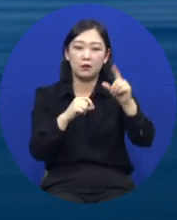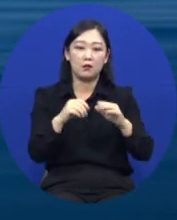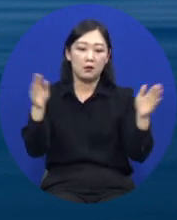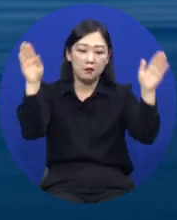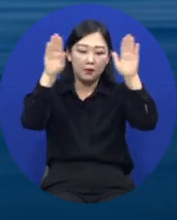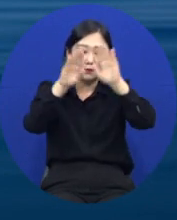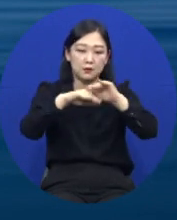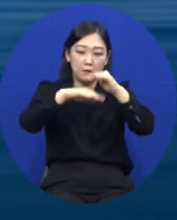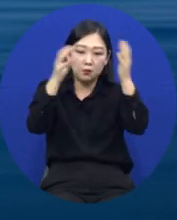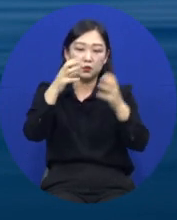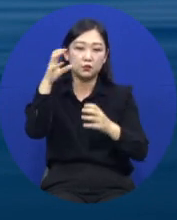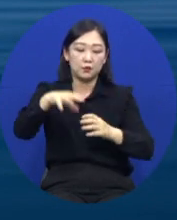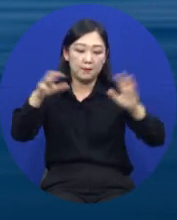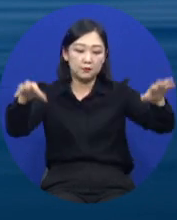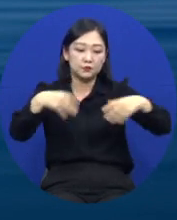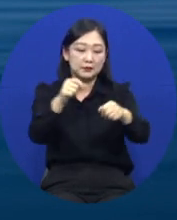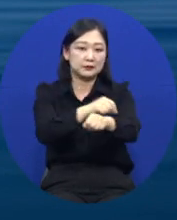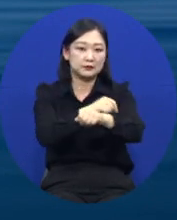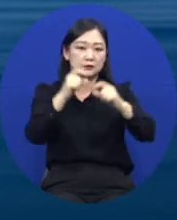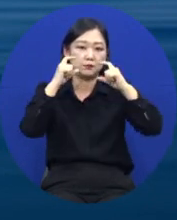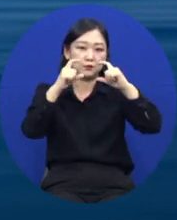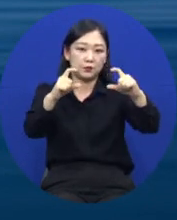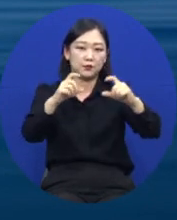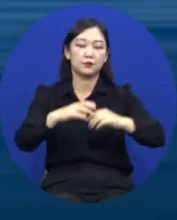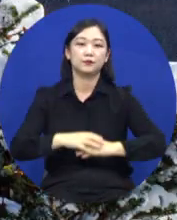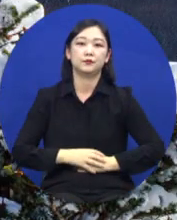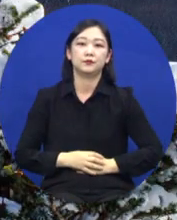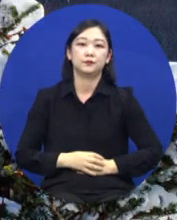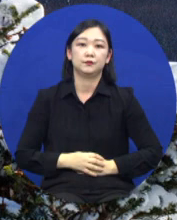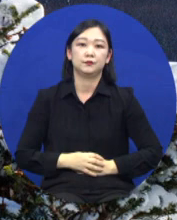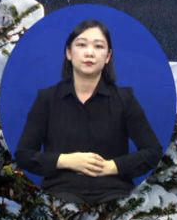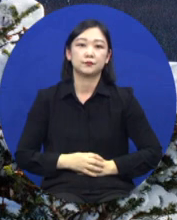밤사이 의 전 해상에 풍랑주의보가 발효 되겠습니다